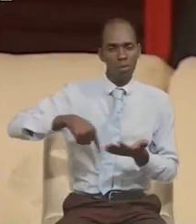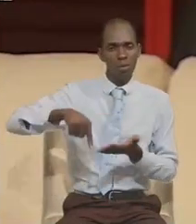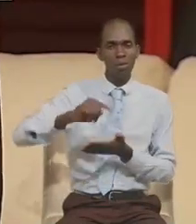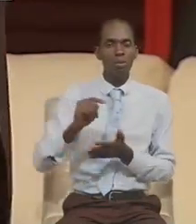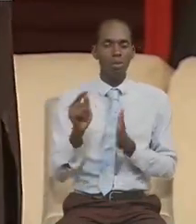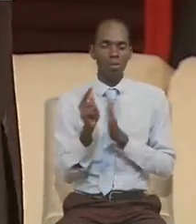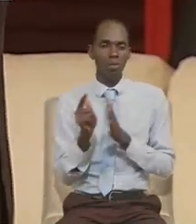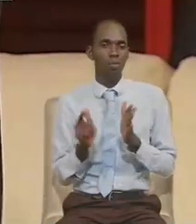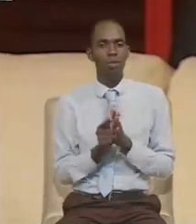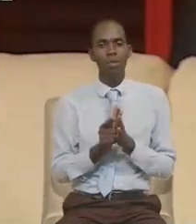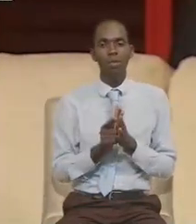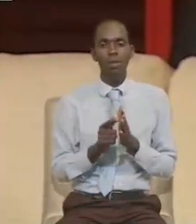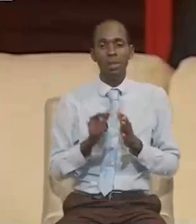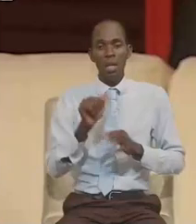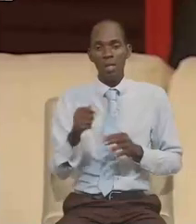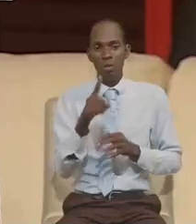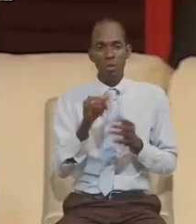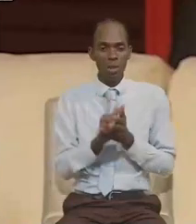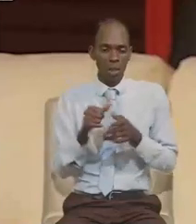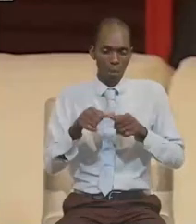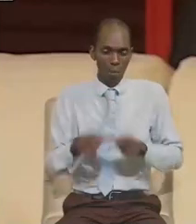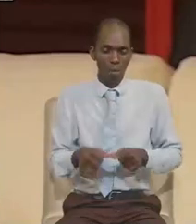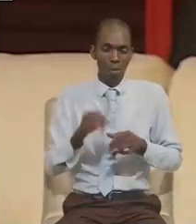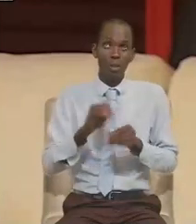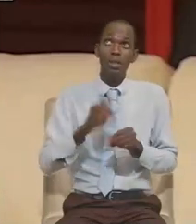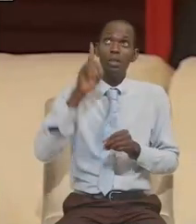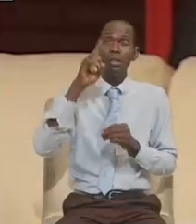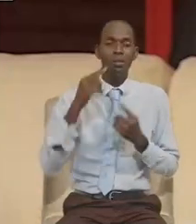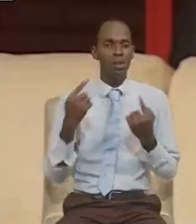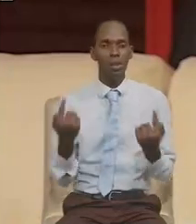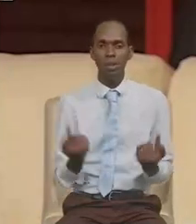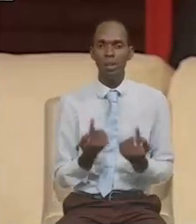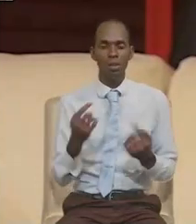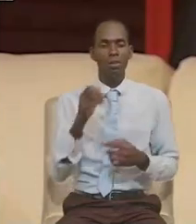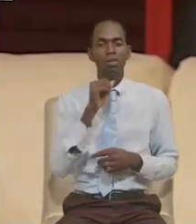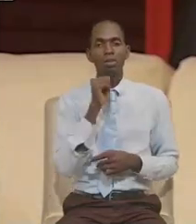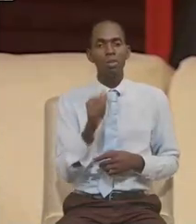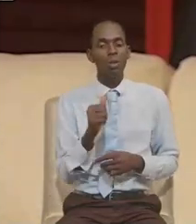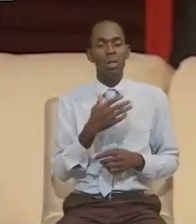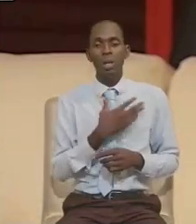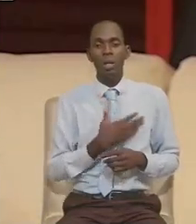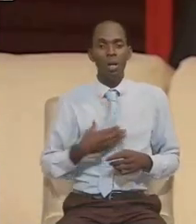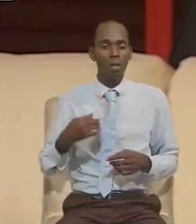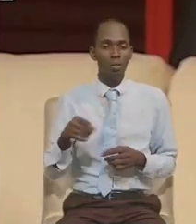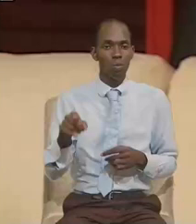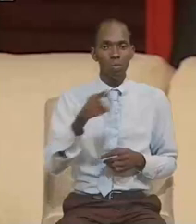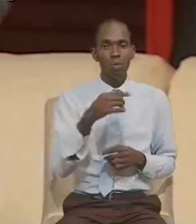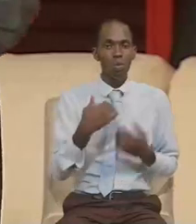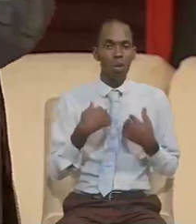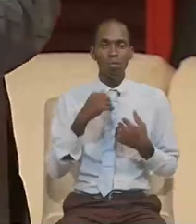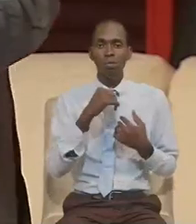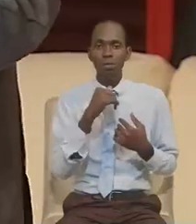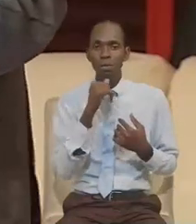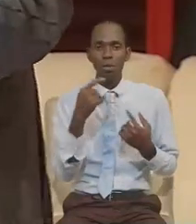lui ne pêche point. Quiconque pêche ne l'a pas vu et ne l'a